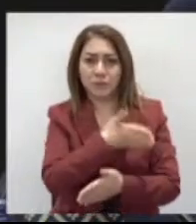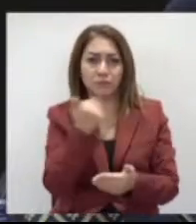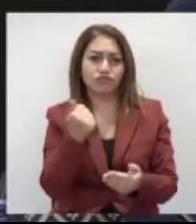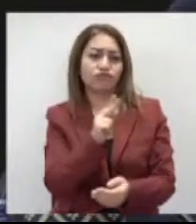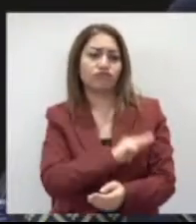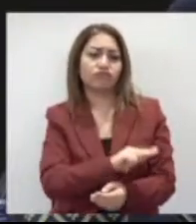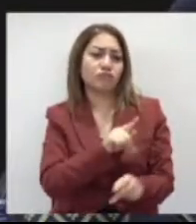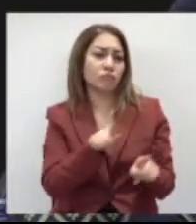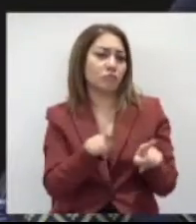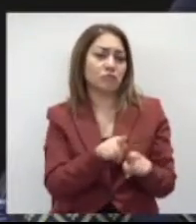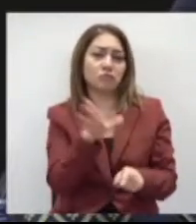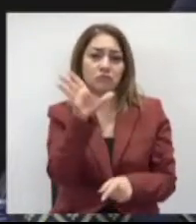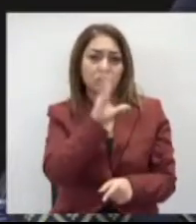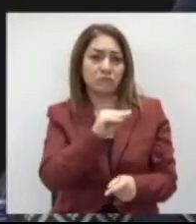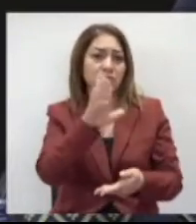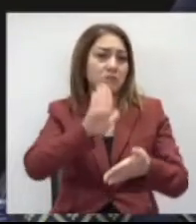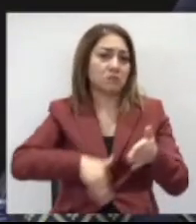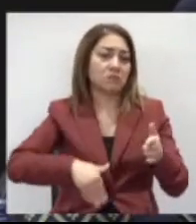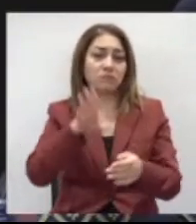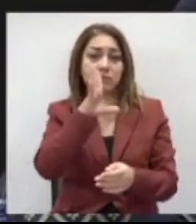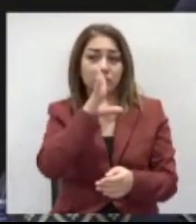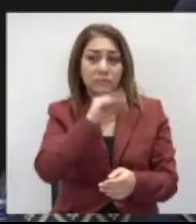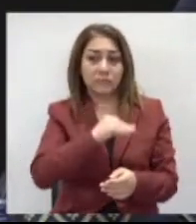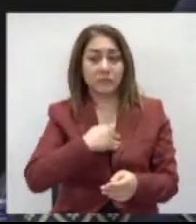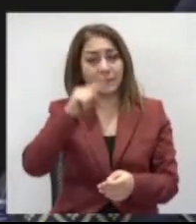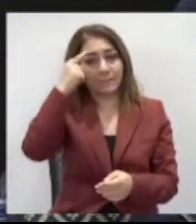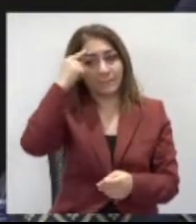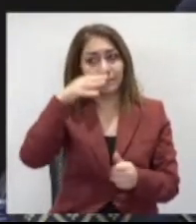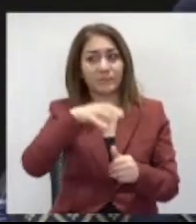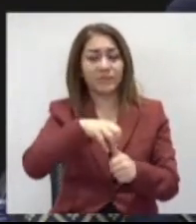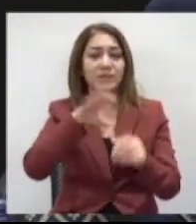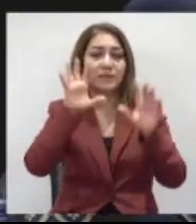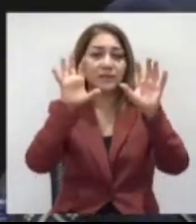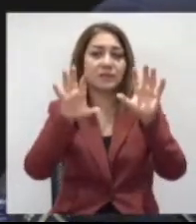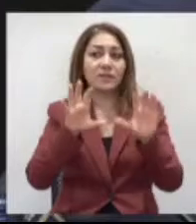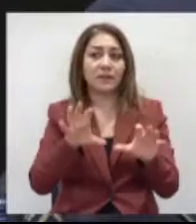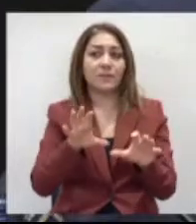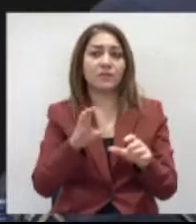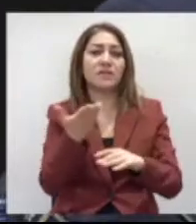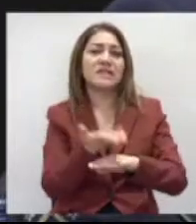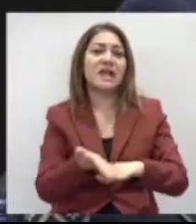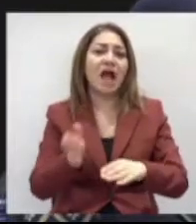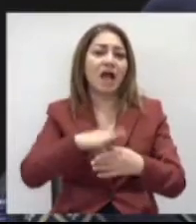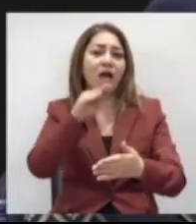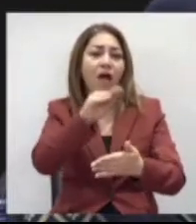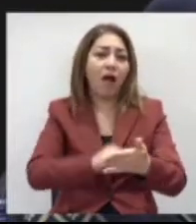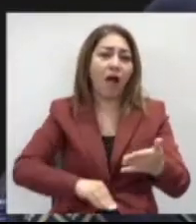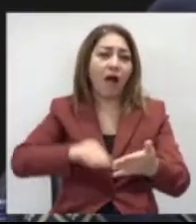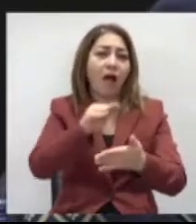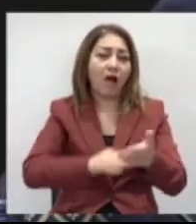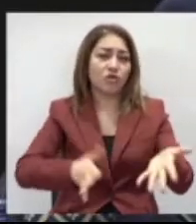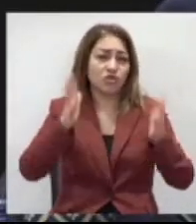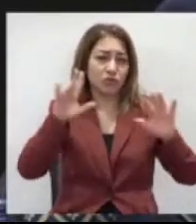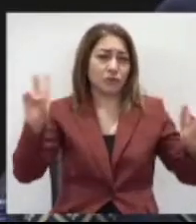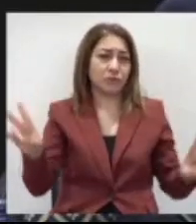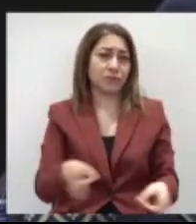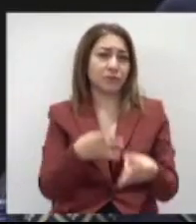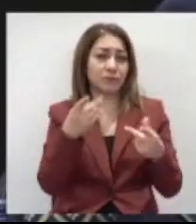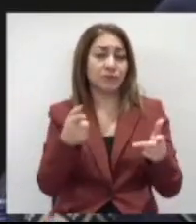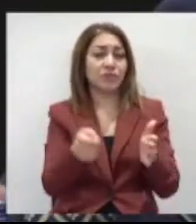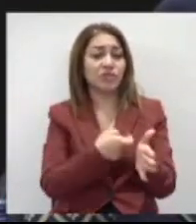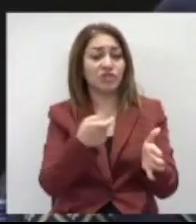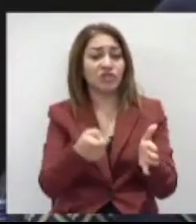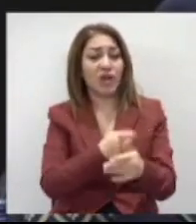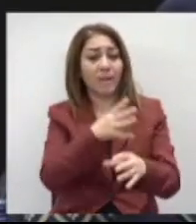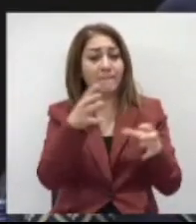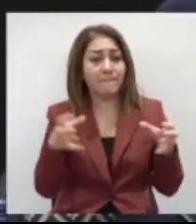վատ չէին աշխատում։ Հետևաբար իմ կարծիքով սահմանադրությունը չարժի այդքան ծանրաբեռնել, քնչական մարմինները